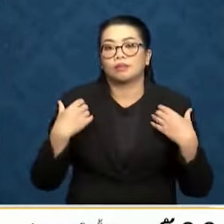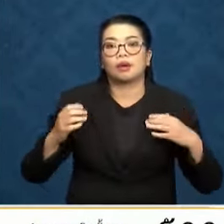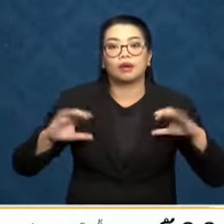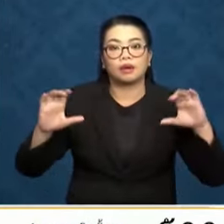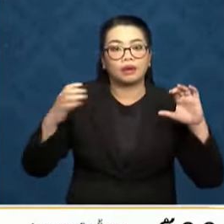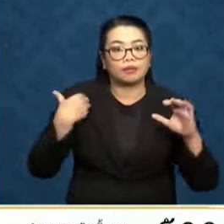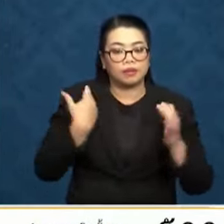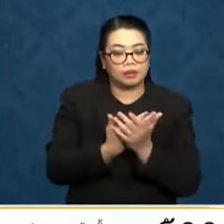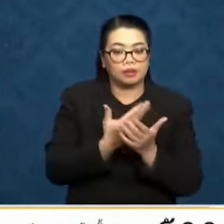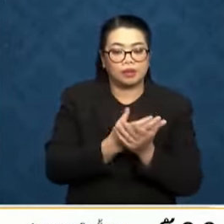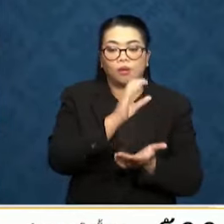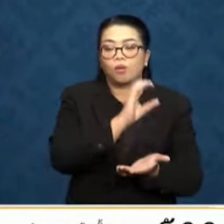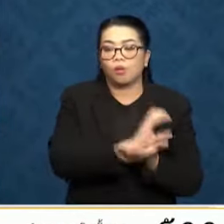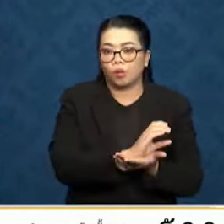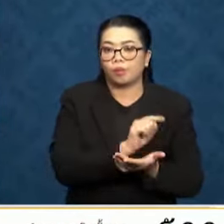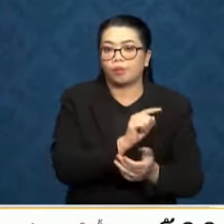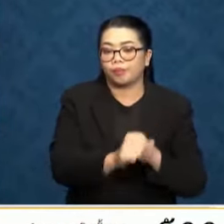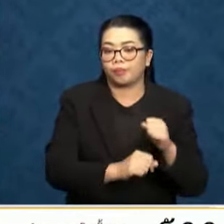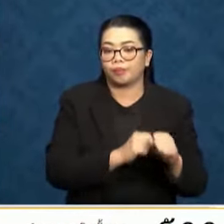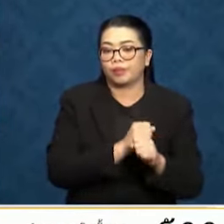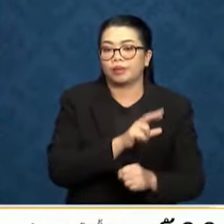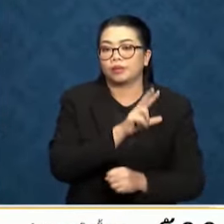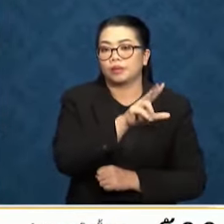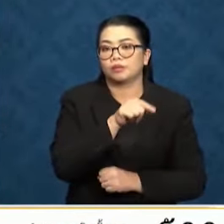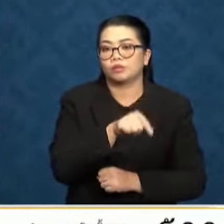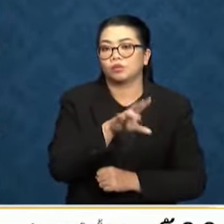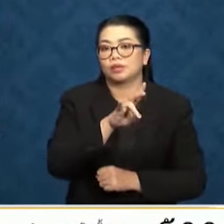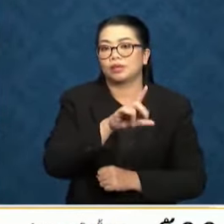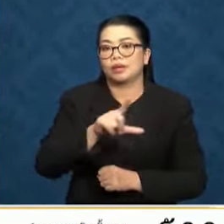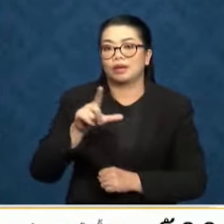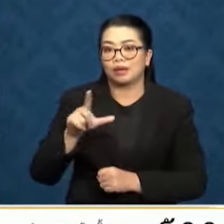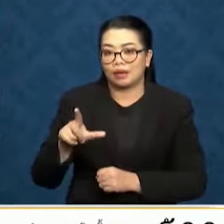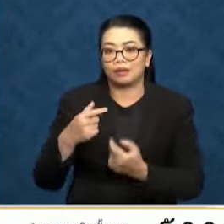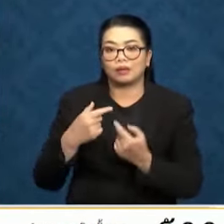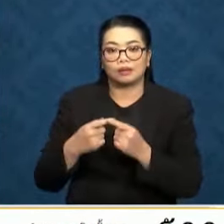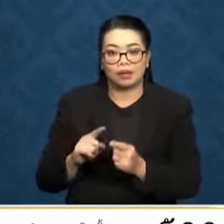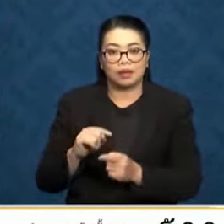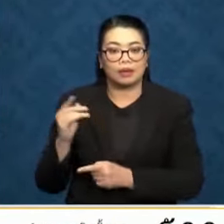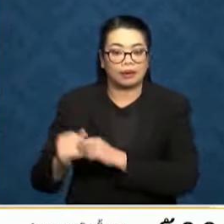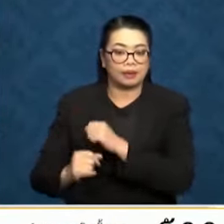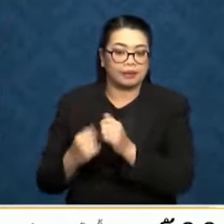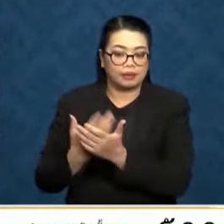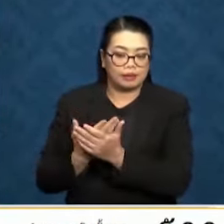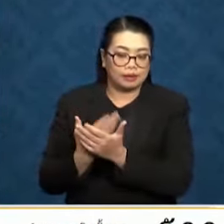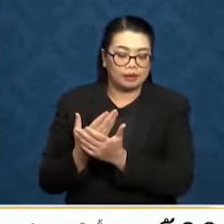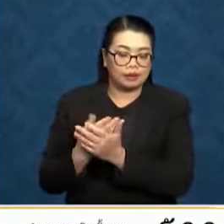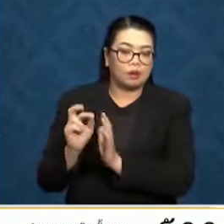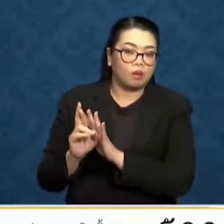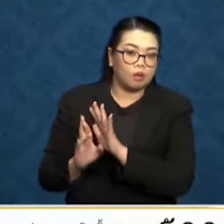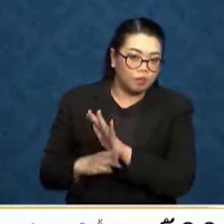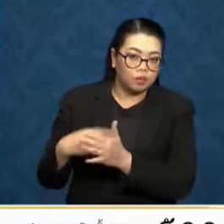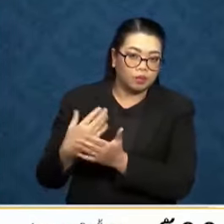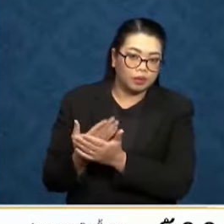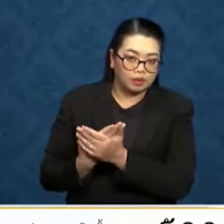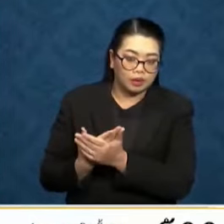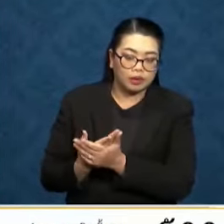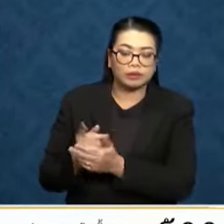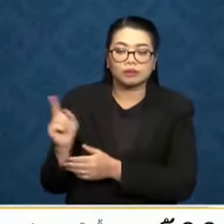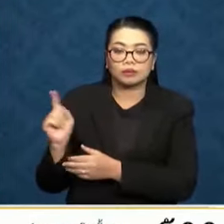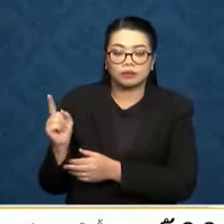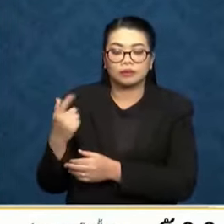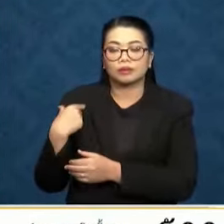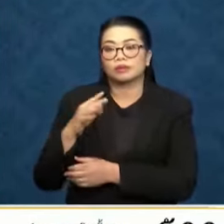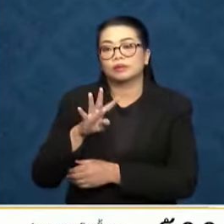มีแค่เงินในงบประมาณปีละ 3.7ล้านล้านนะคะแต่ยังมีเงินในระบบงบประมาณของรัฐวิสาหกิจ